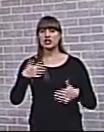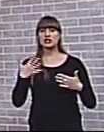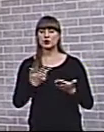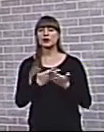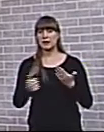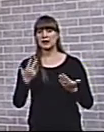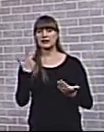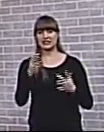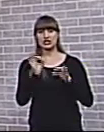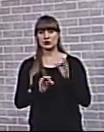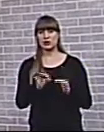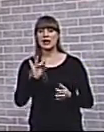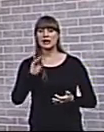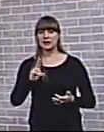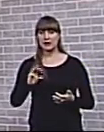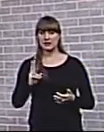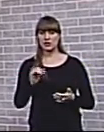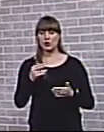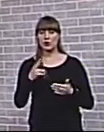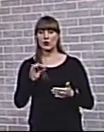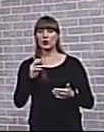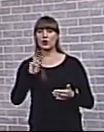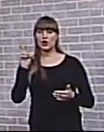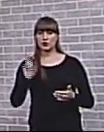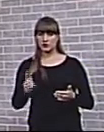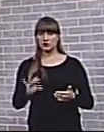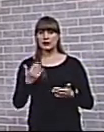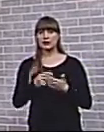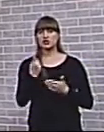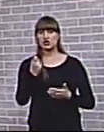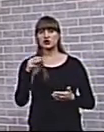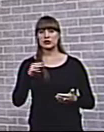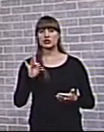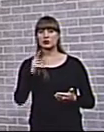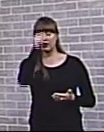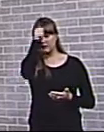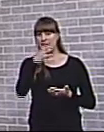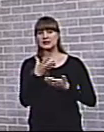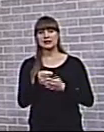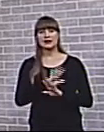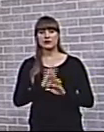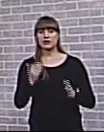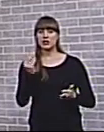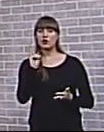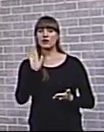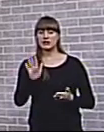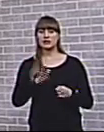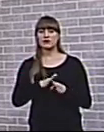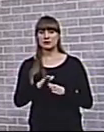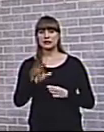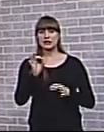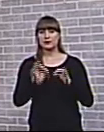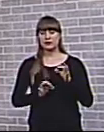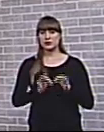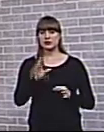проиграл 3 суда. Ипотеку, а по новому курсу доллара это почти 100 тысяч рублей в месяц, не выплачивает. Его квартира в исполнительном